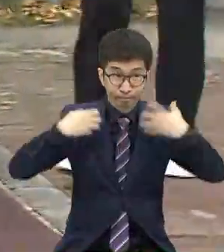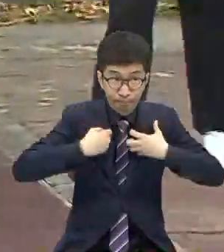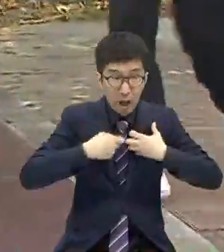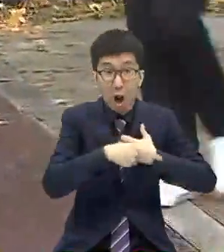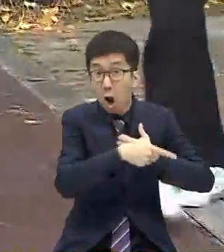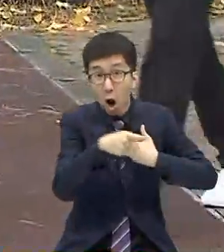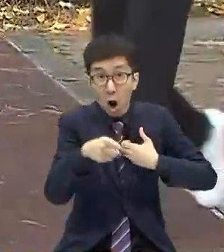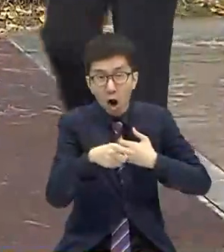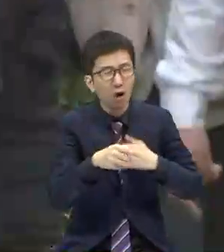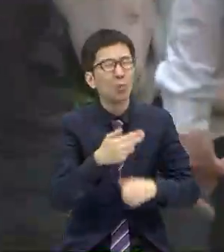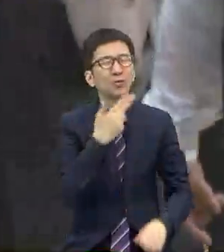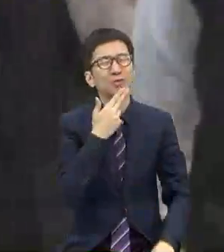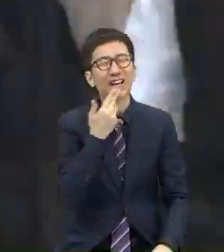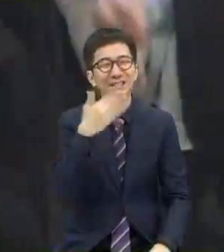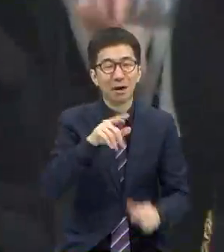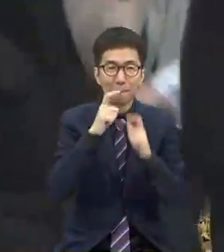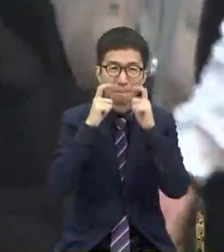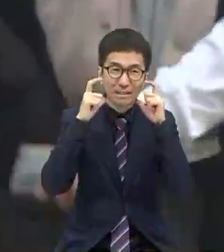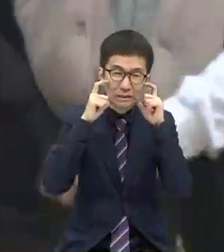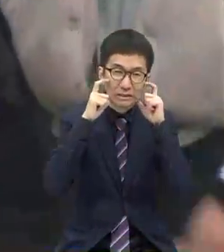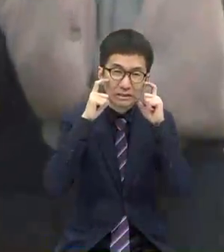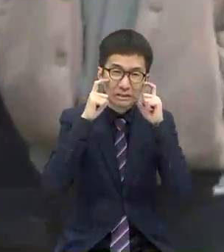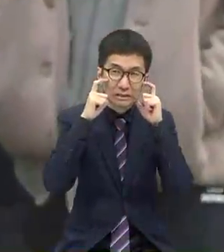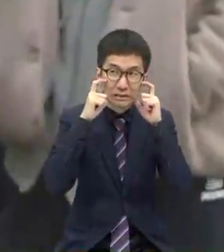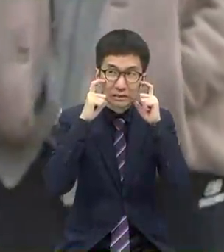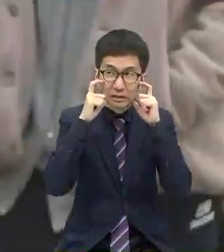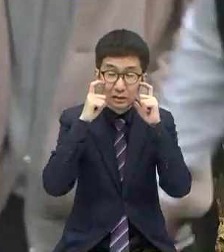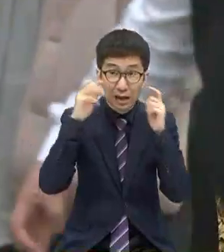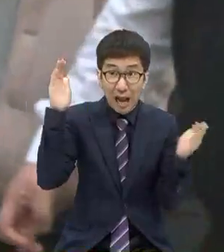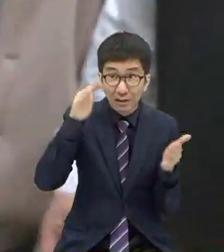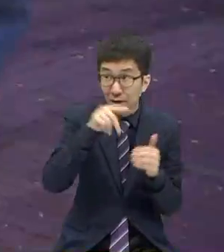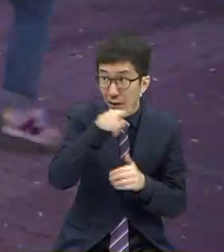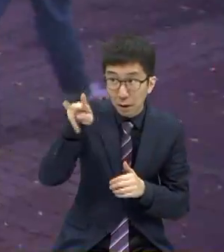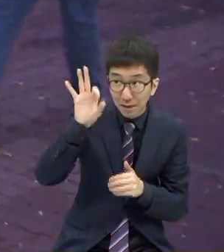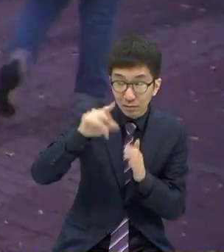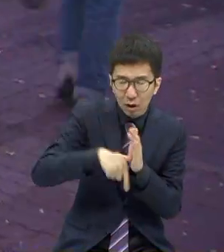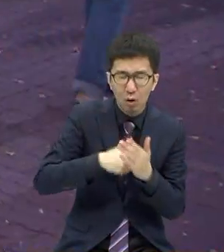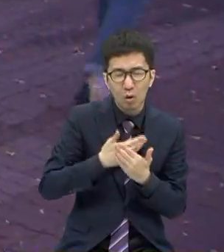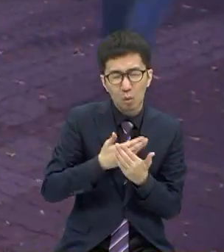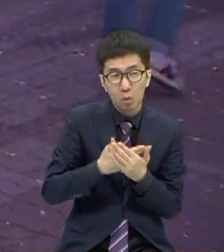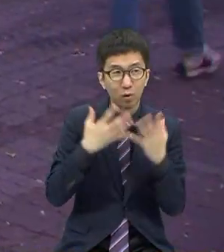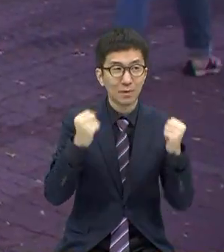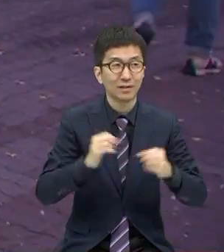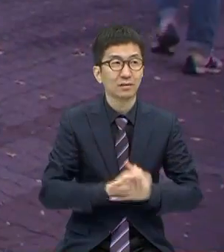순 없었지만 마스크를 쓴 수험생들의 긴장감은 그대로입니다. 아,